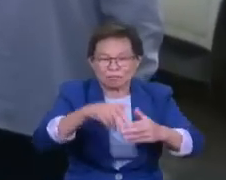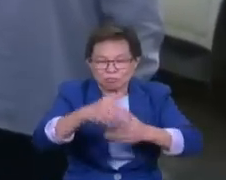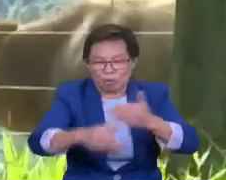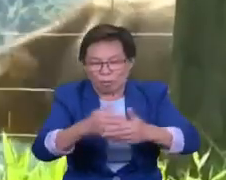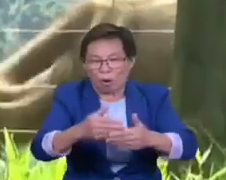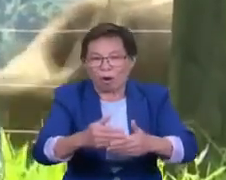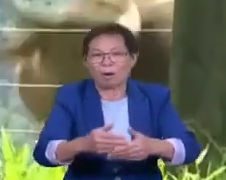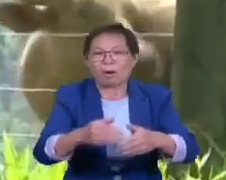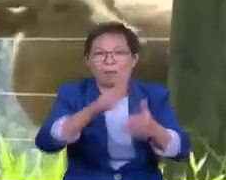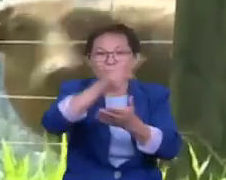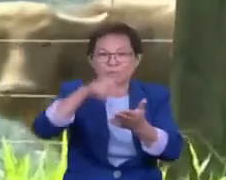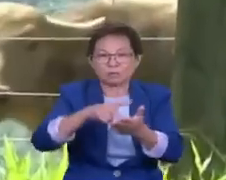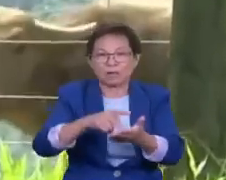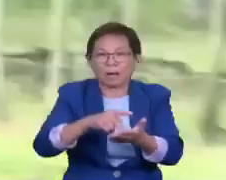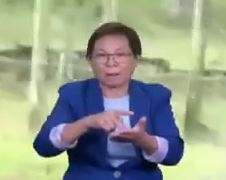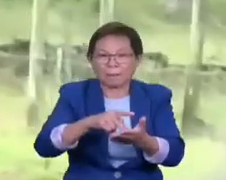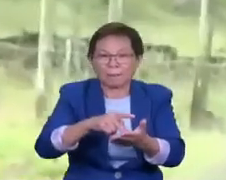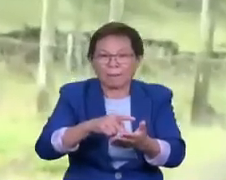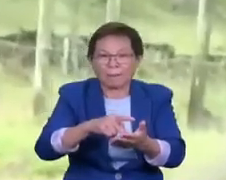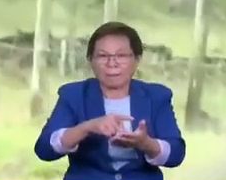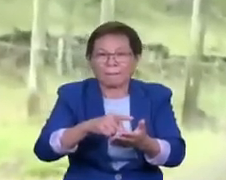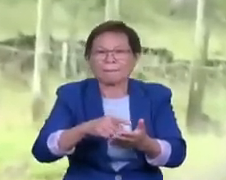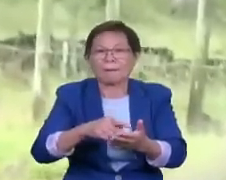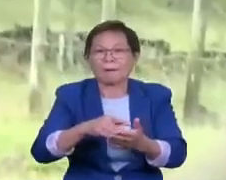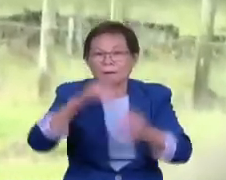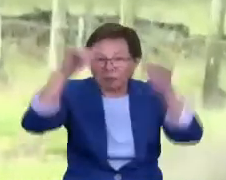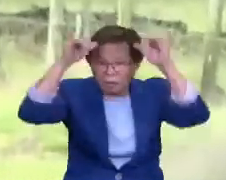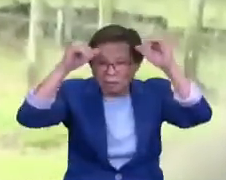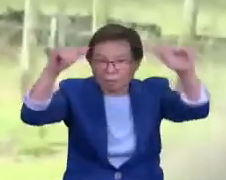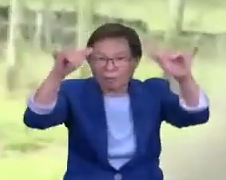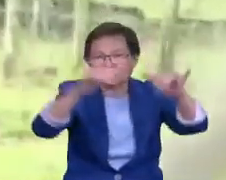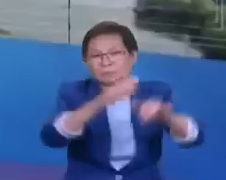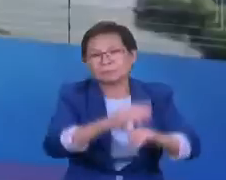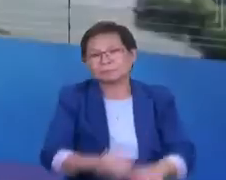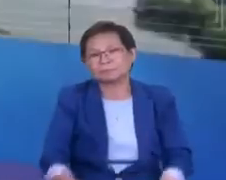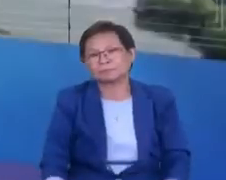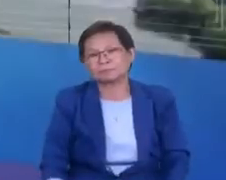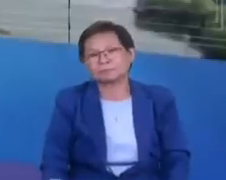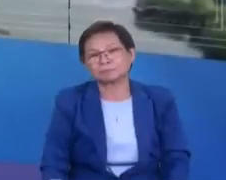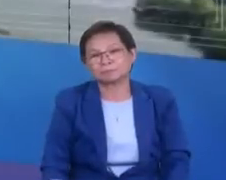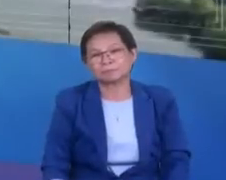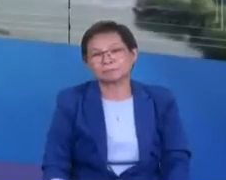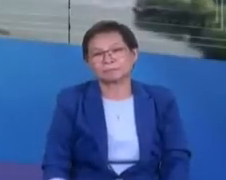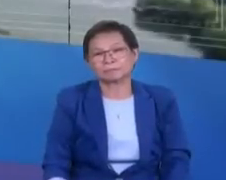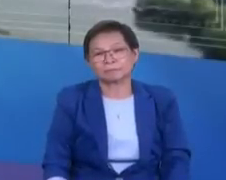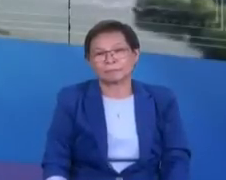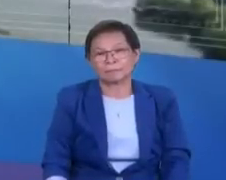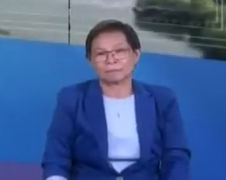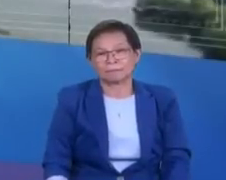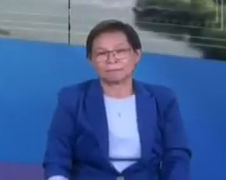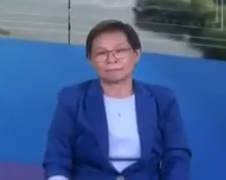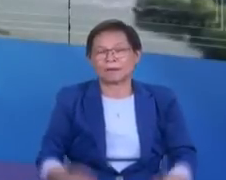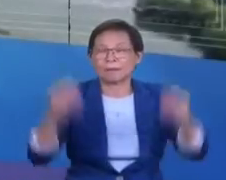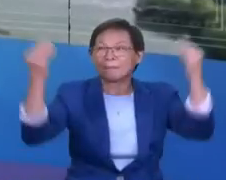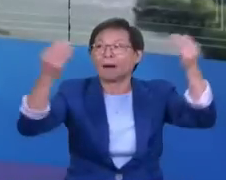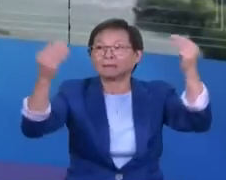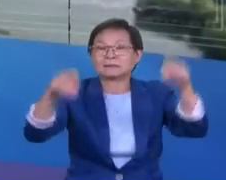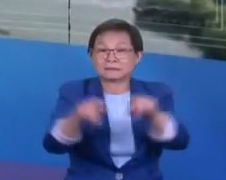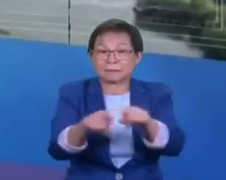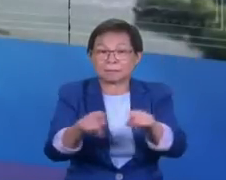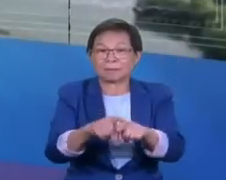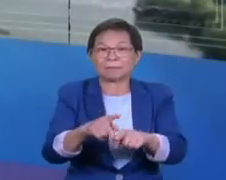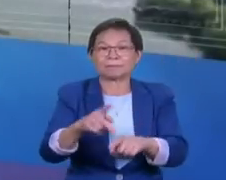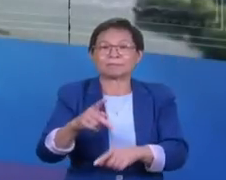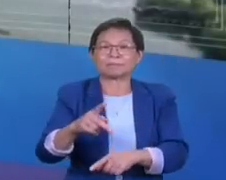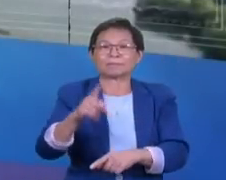bakaan kerbau dan projek pembangunan payau telupid sementara itu dalam Majlis yang sama